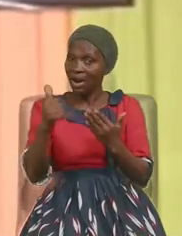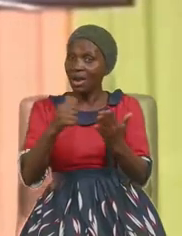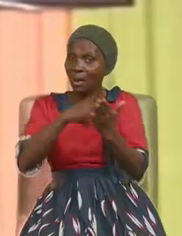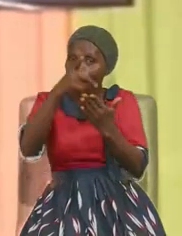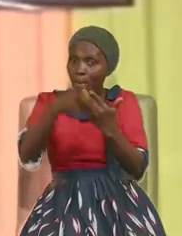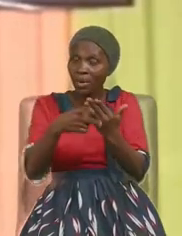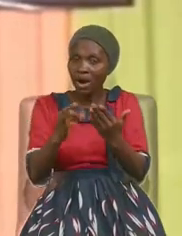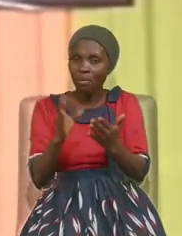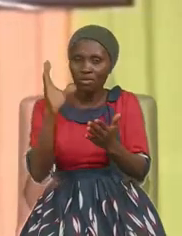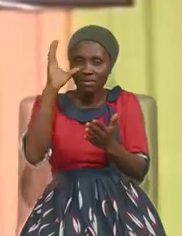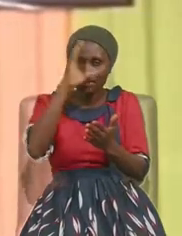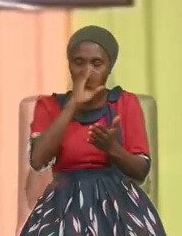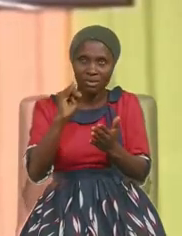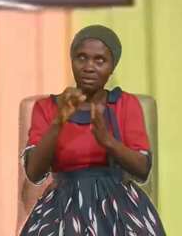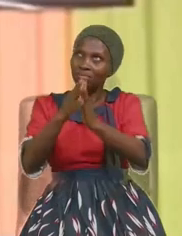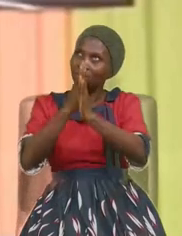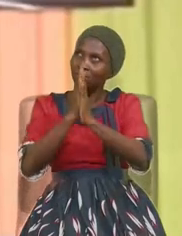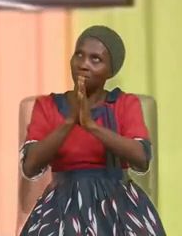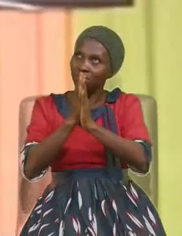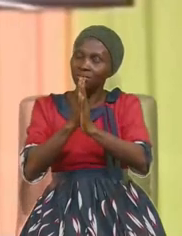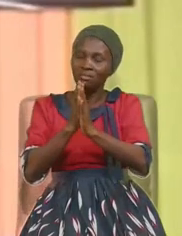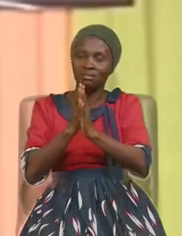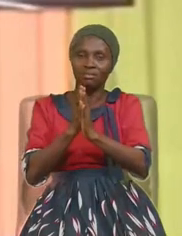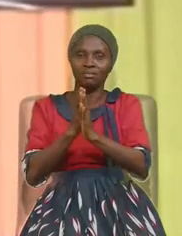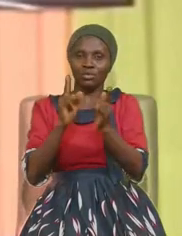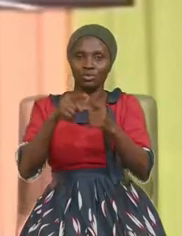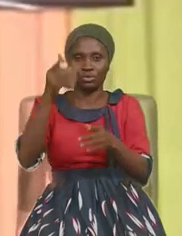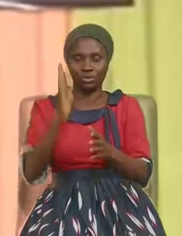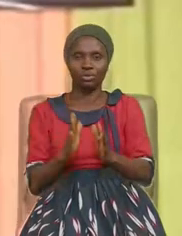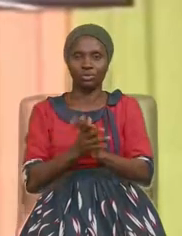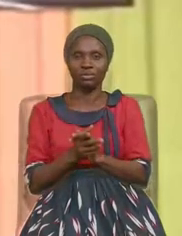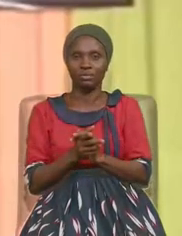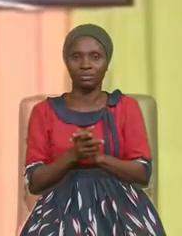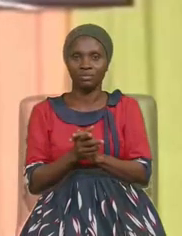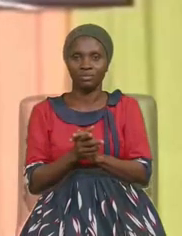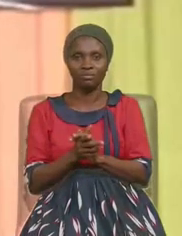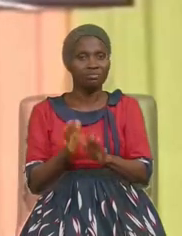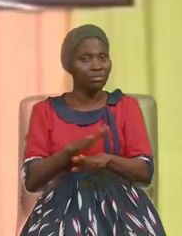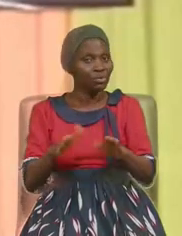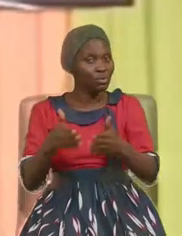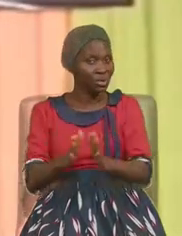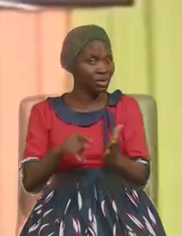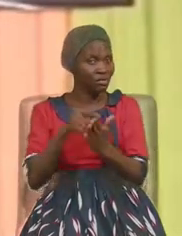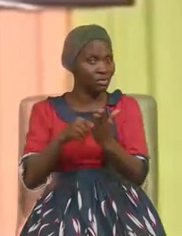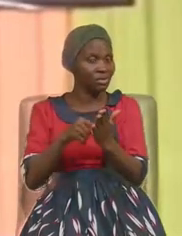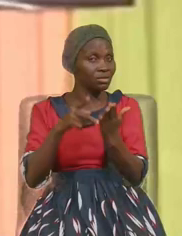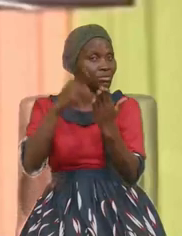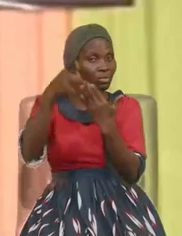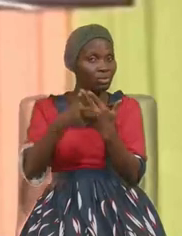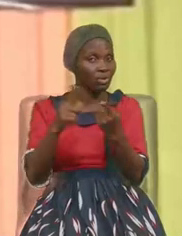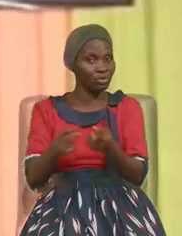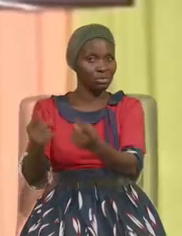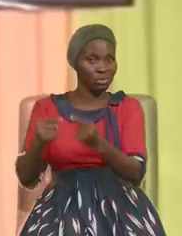pour chercher la face du Seigneur. Ne permets pas à cette retraite de venir et de